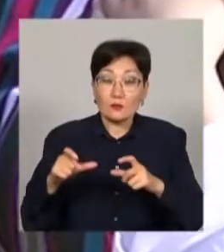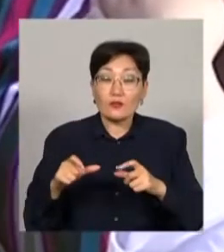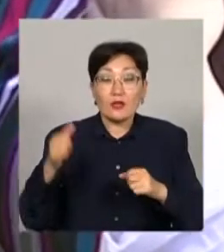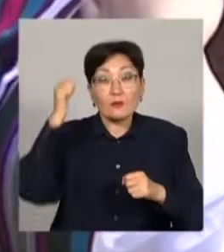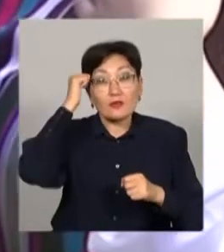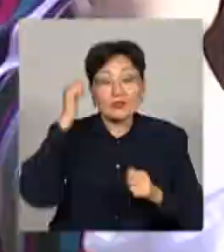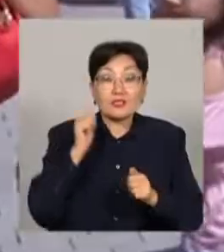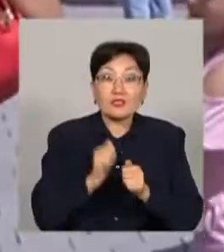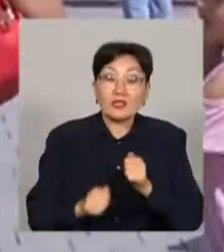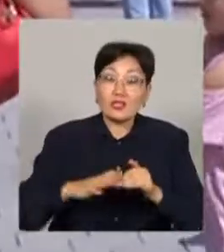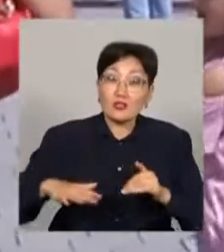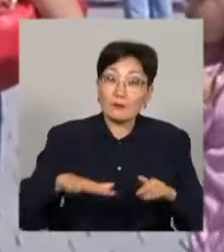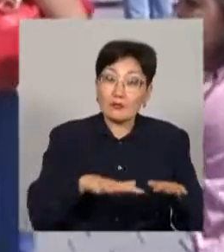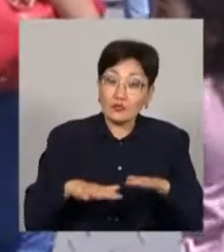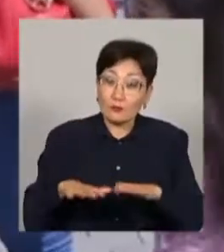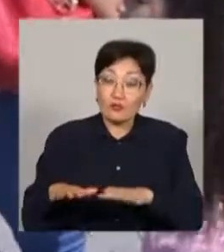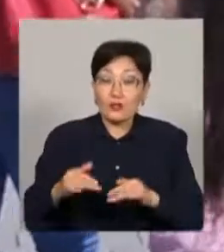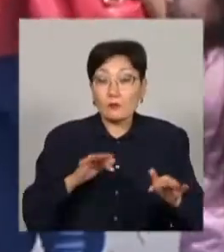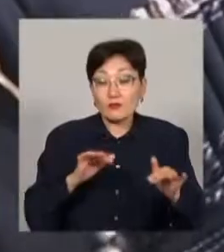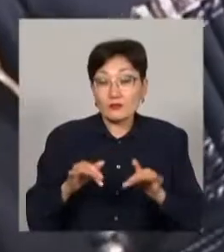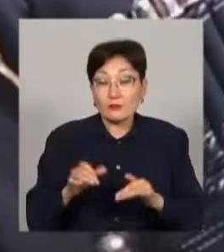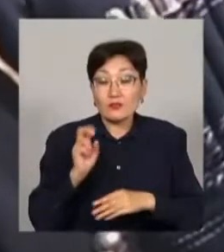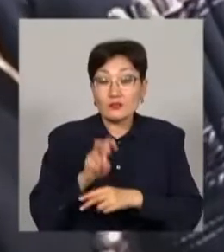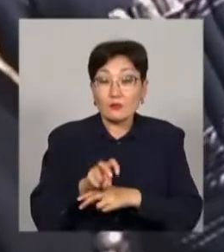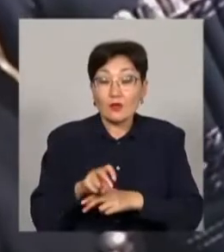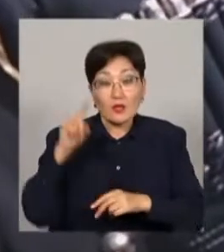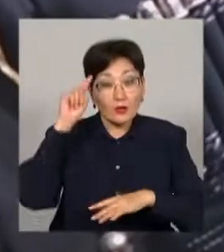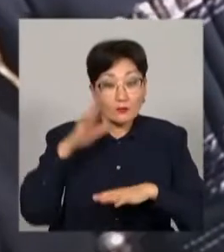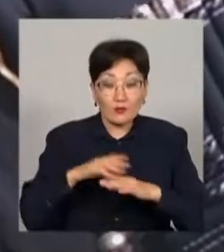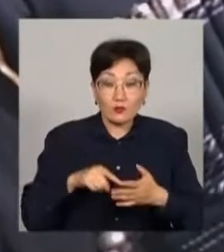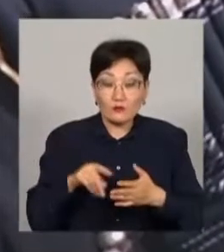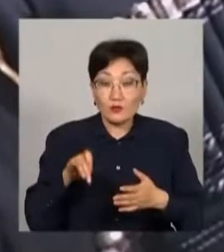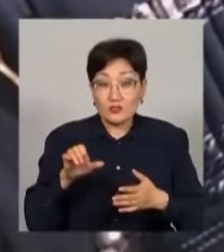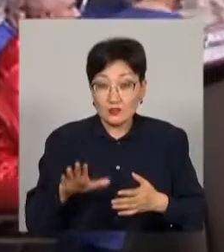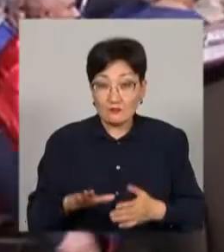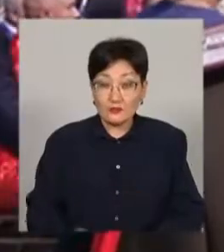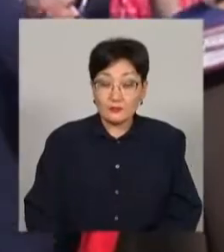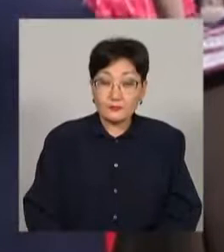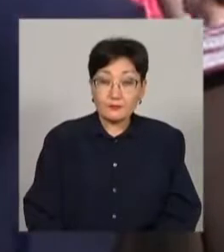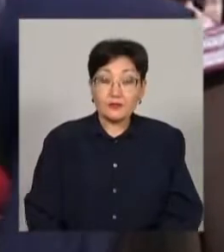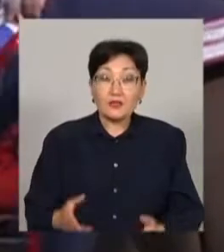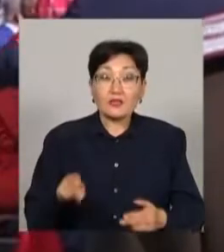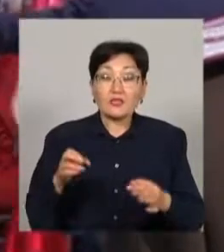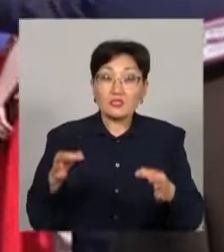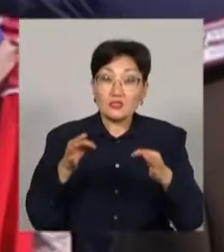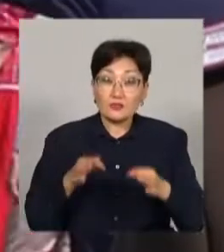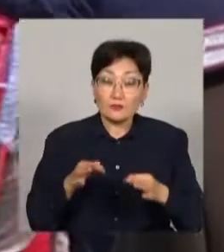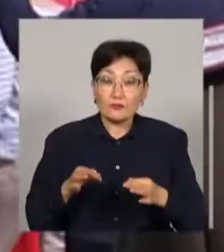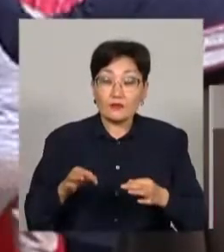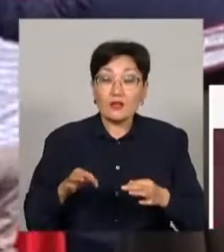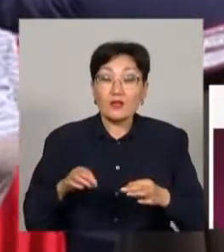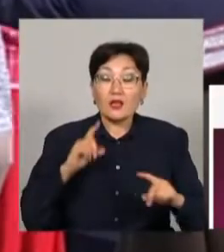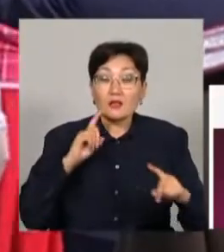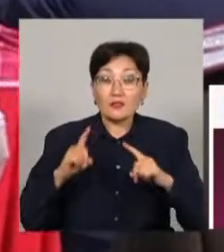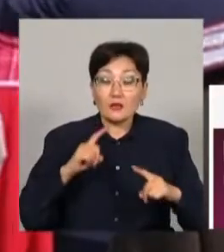память на каждом павильоне. К слову, мероприятие посетил и аким города Ербулат Тусаев. Как сказал на сессии Ассамблеи